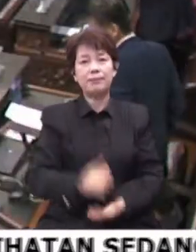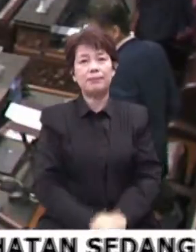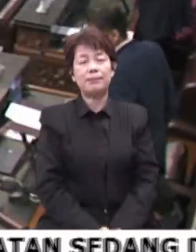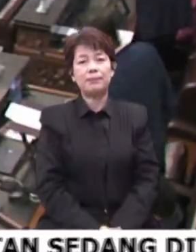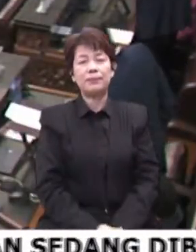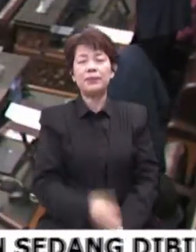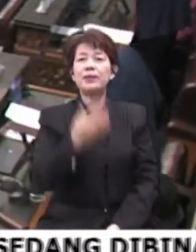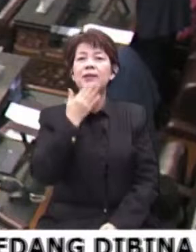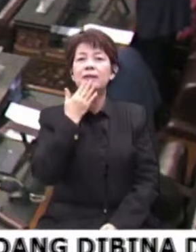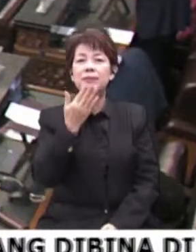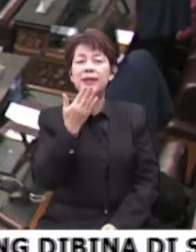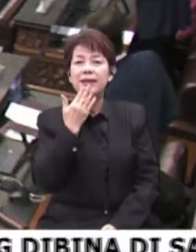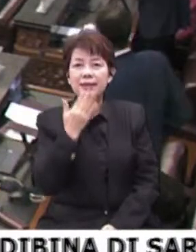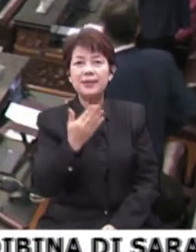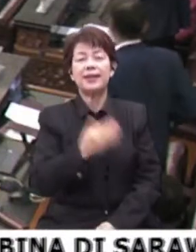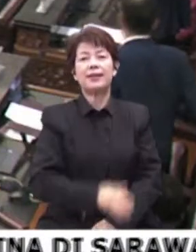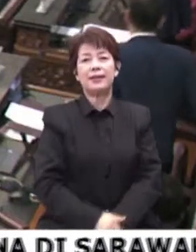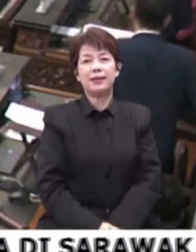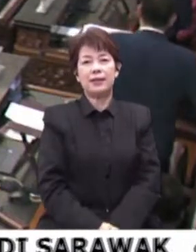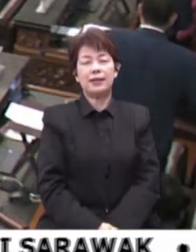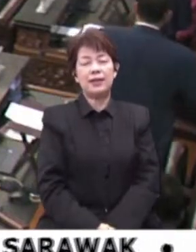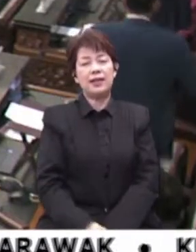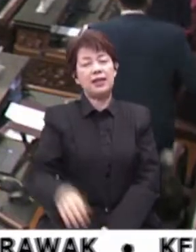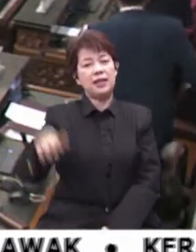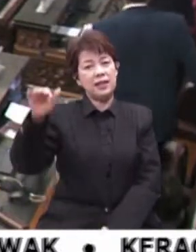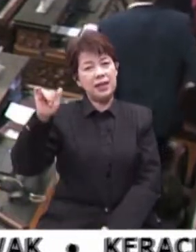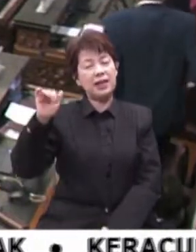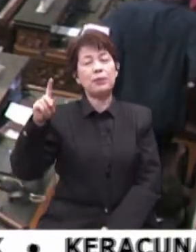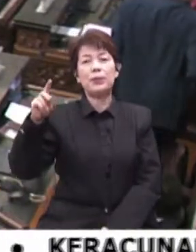terima kasih yang